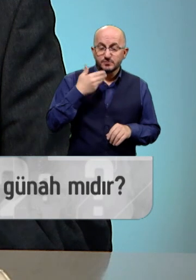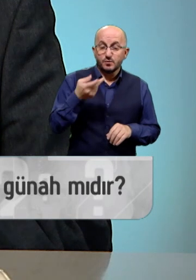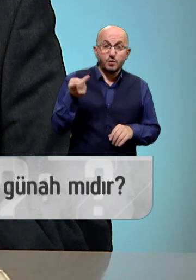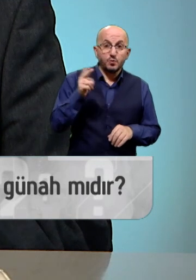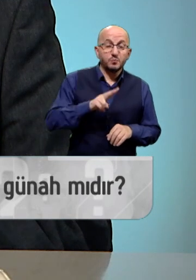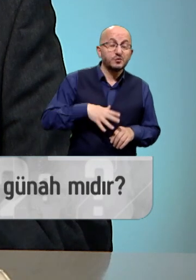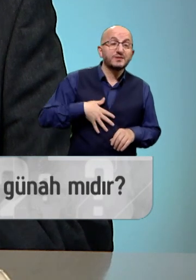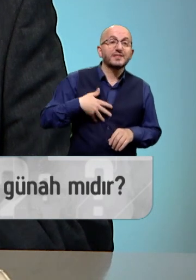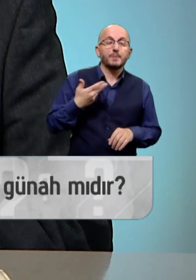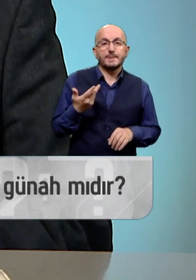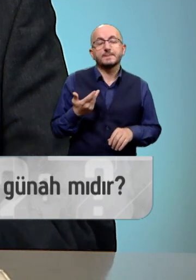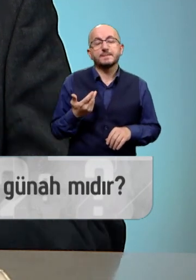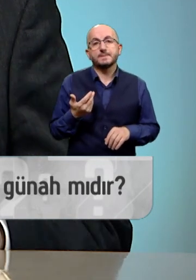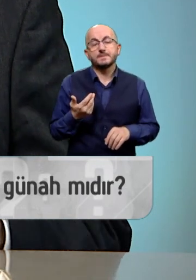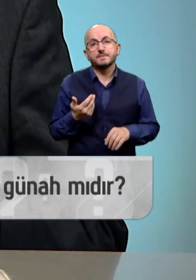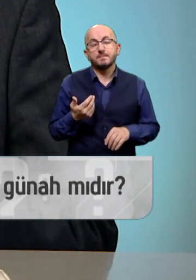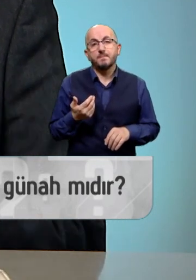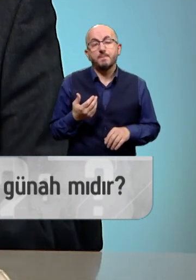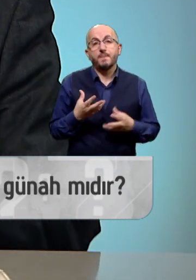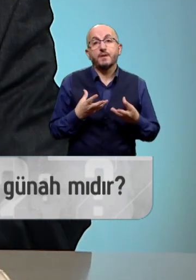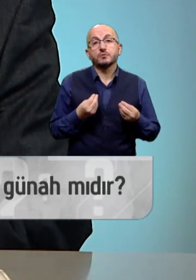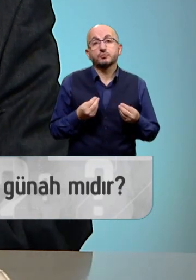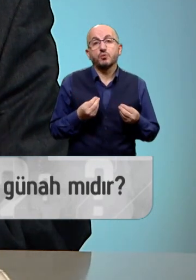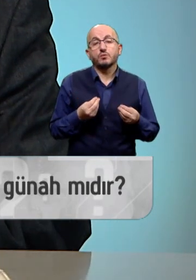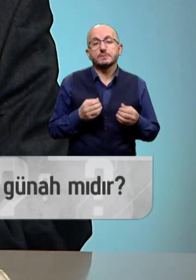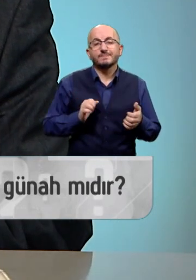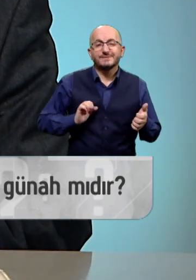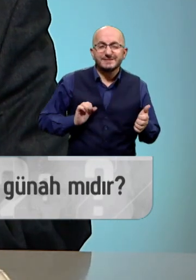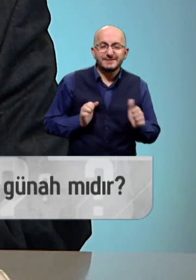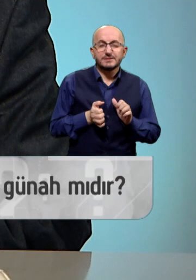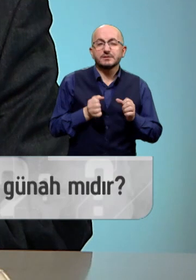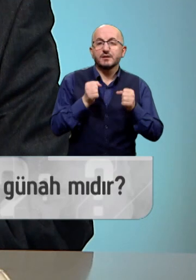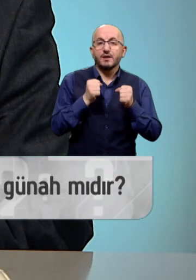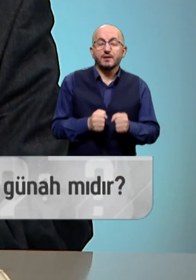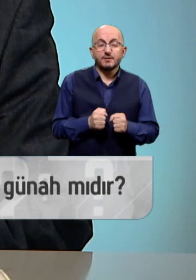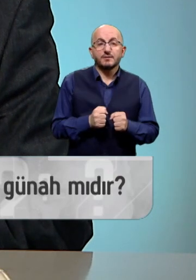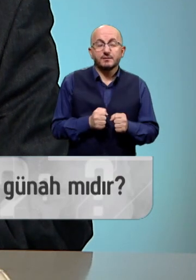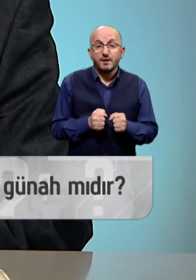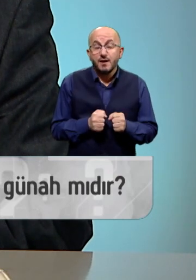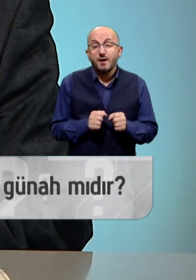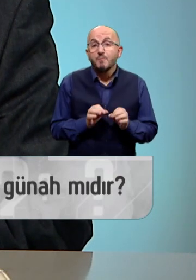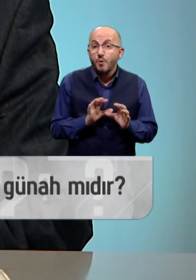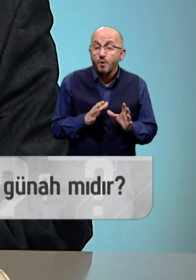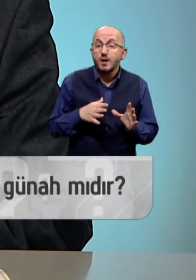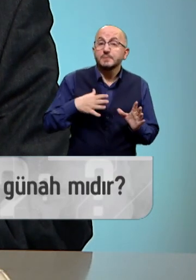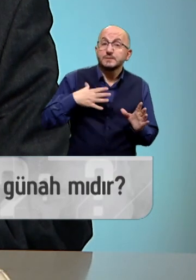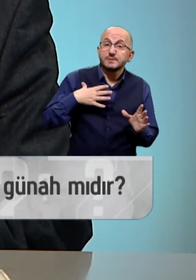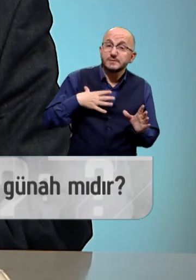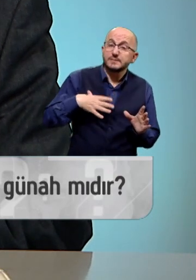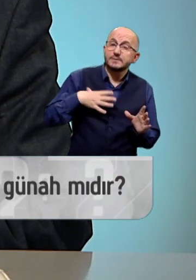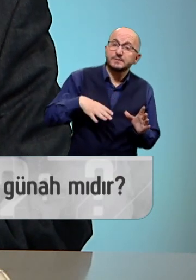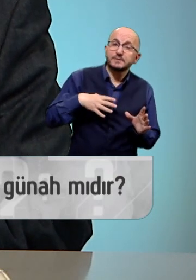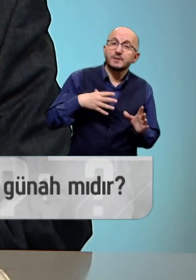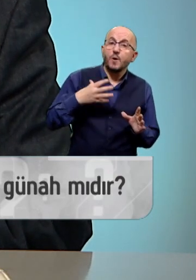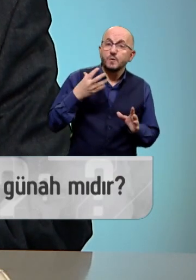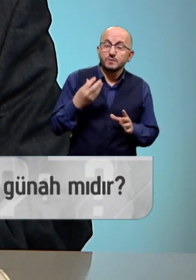etmeyiniz. Ama çok sıkıntıda kalır da ola ki böyle bir temennide bulunacak olursanız